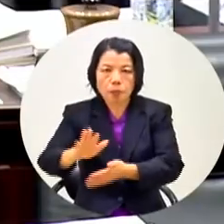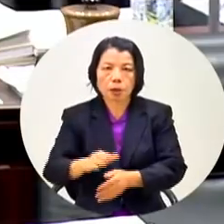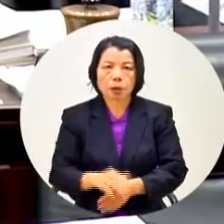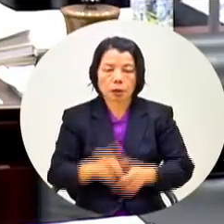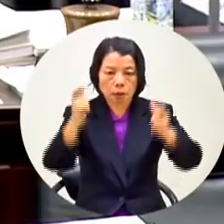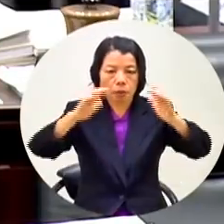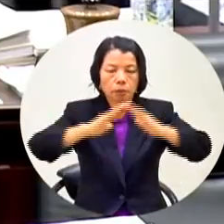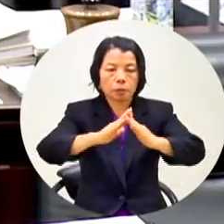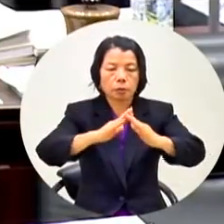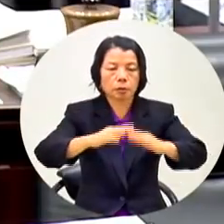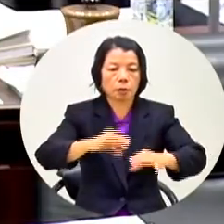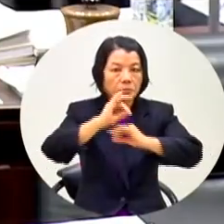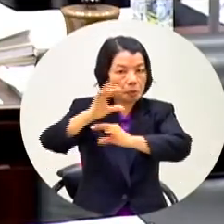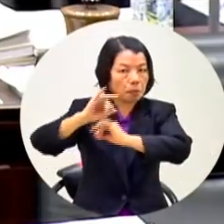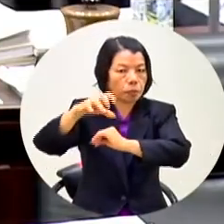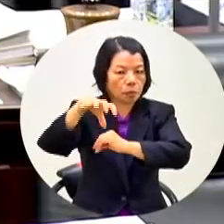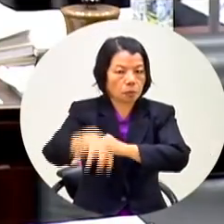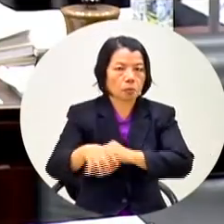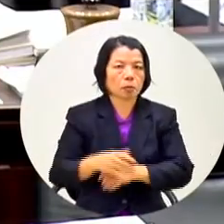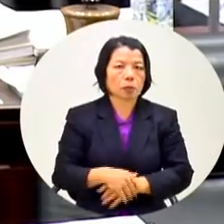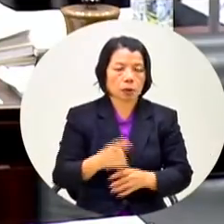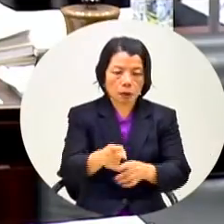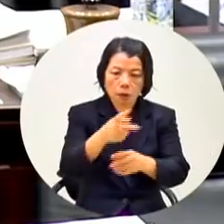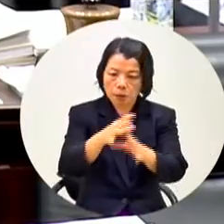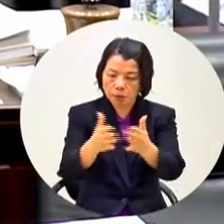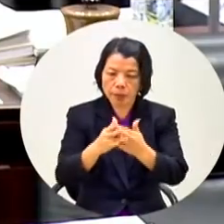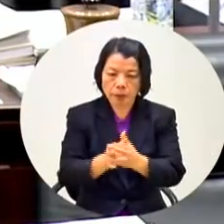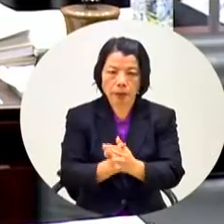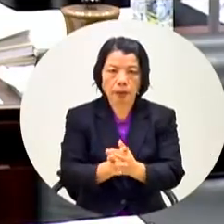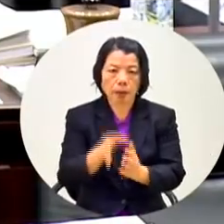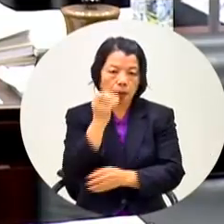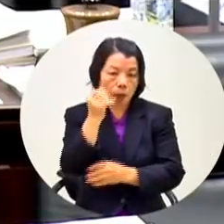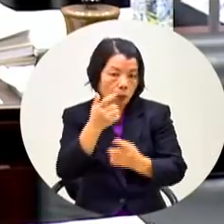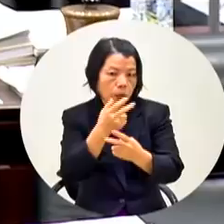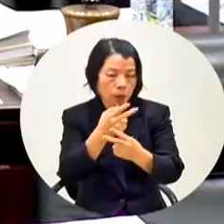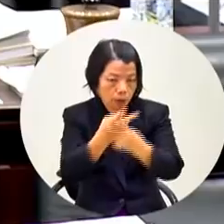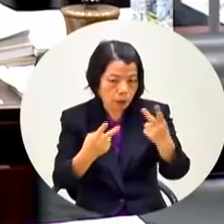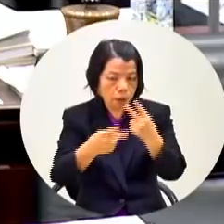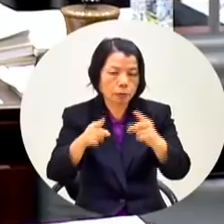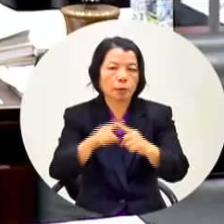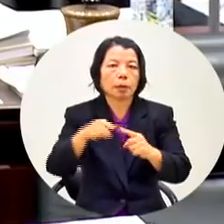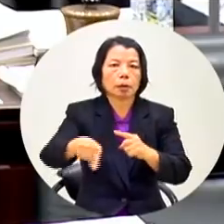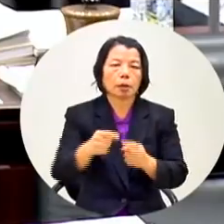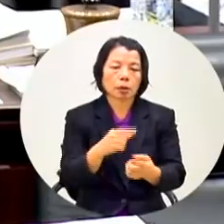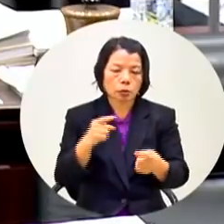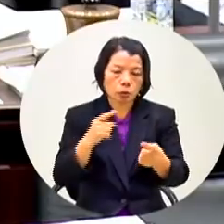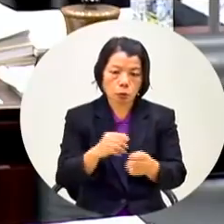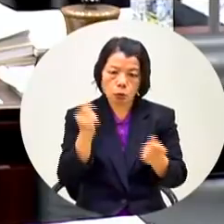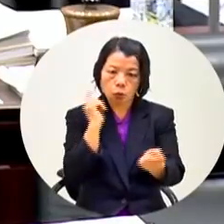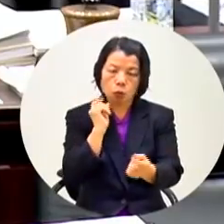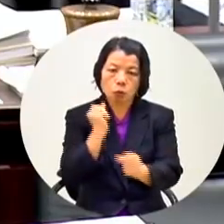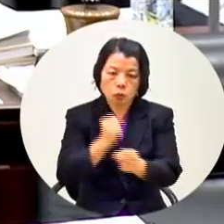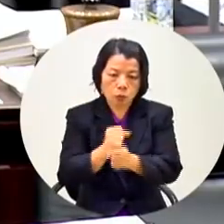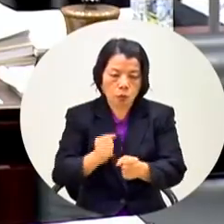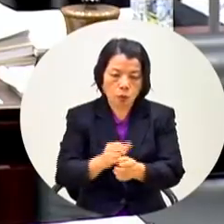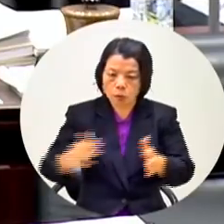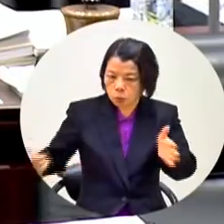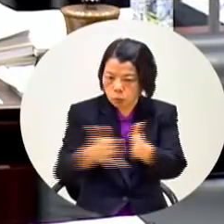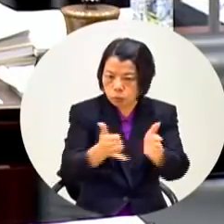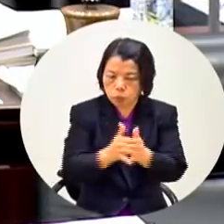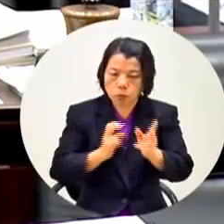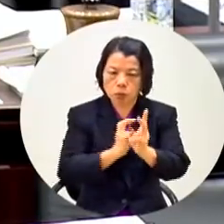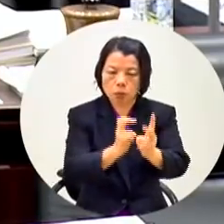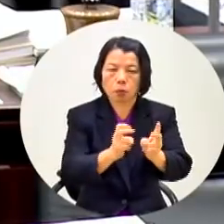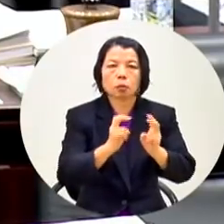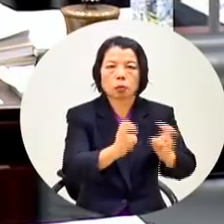顾客，去逛街的时候，透过大众运输，就是捷运，不管是新光三越、搜狗、大圆百、汉神巨蛋，其实都三